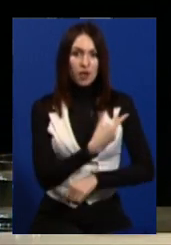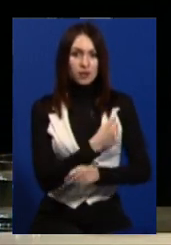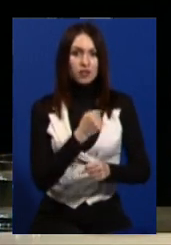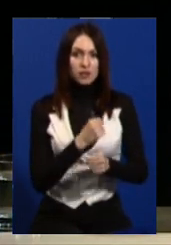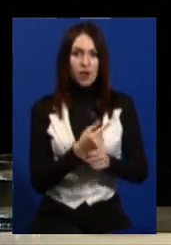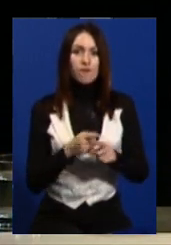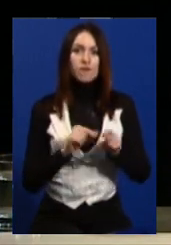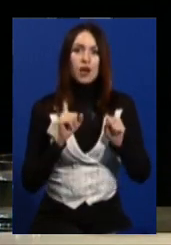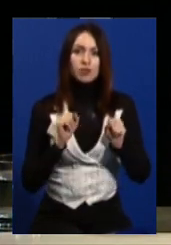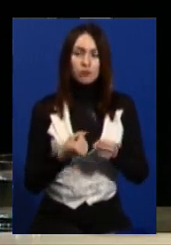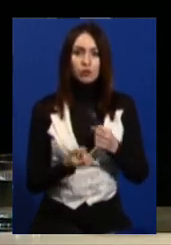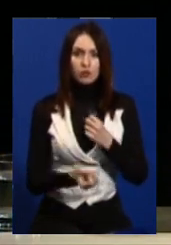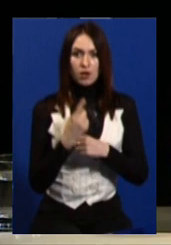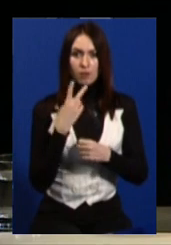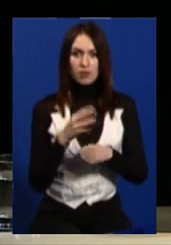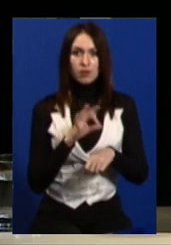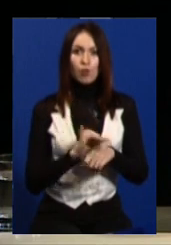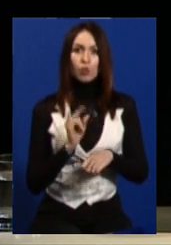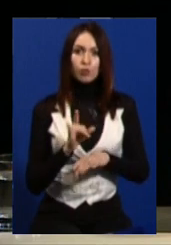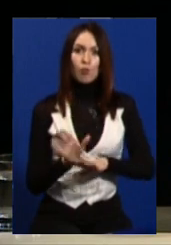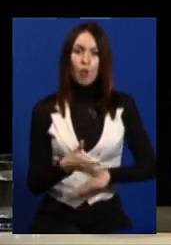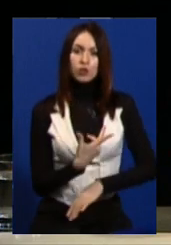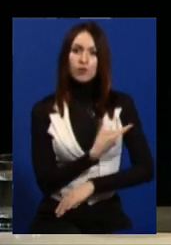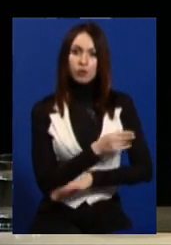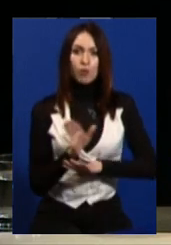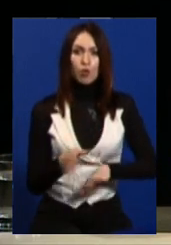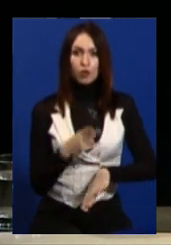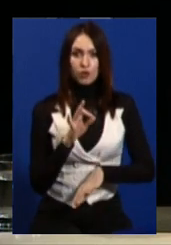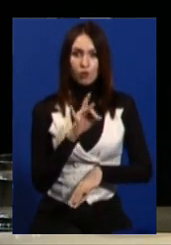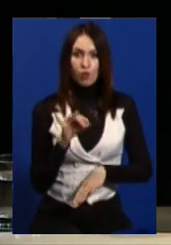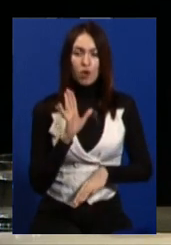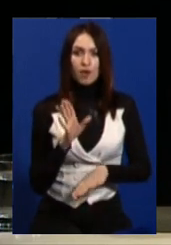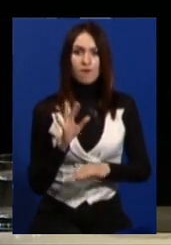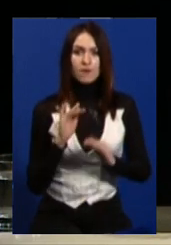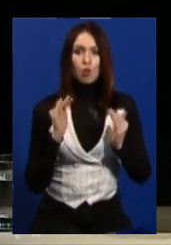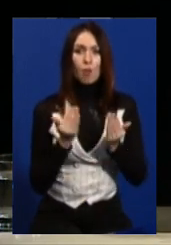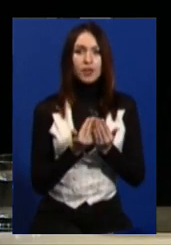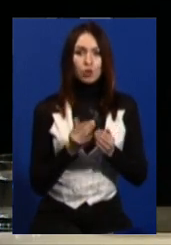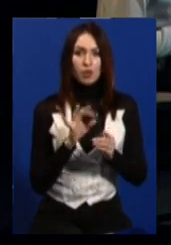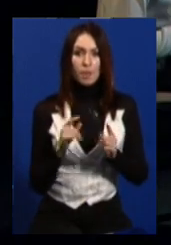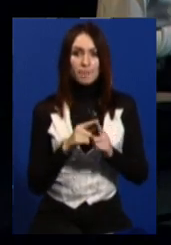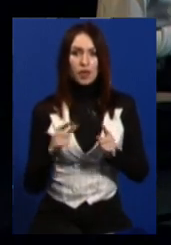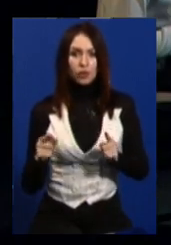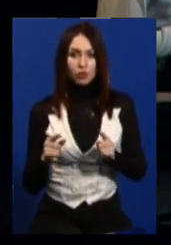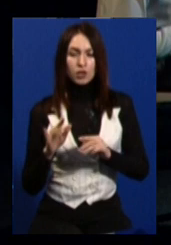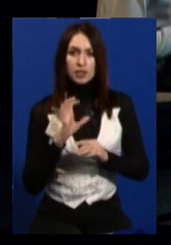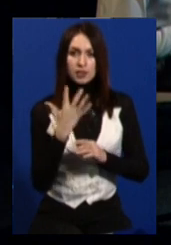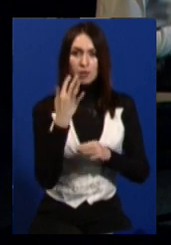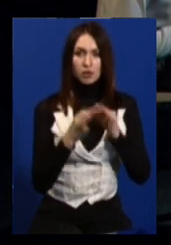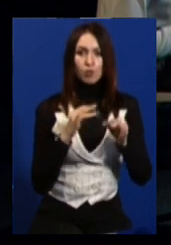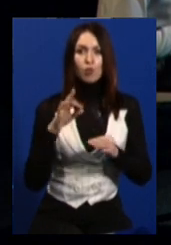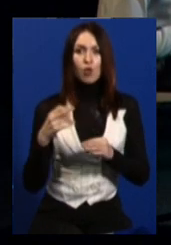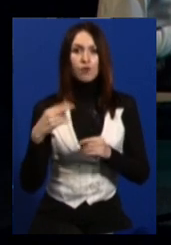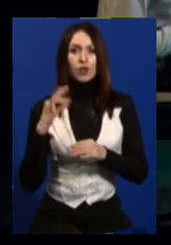возможны проявления заболеваний. То есть у ребенка после вакцинации против кори в инкубационном периоде, в стандартном против кори, это с 5 суток по